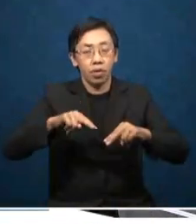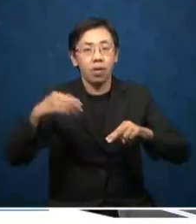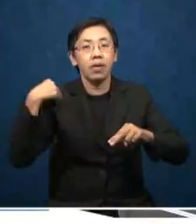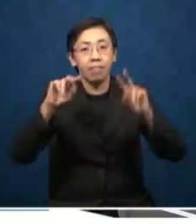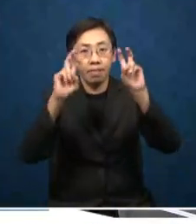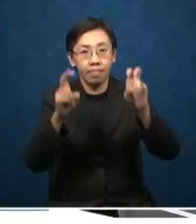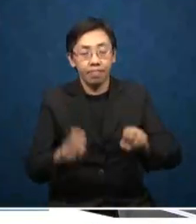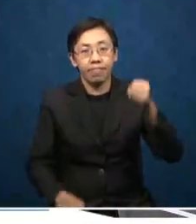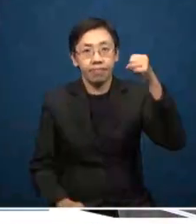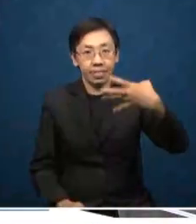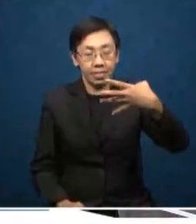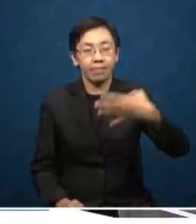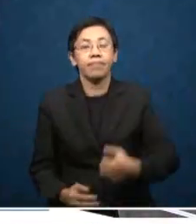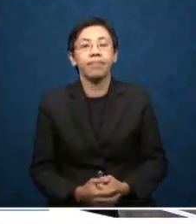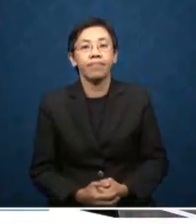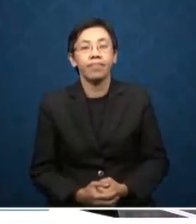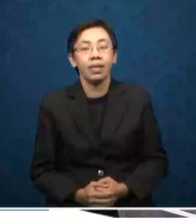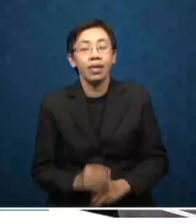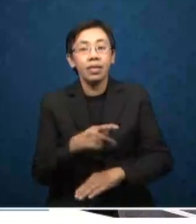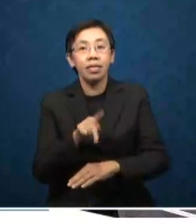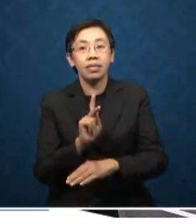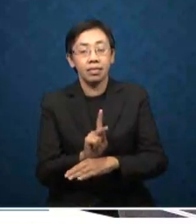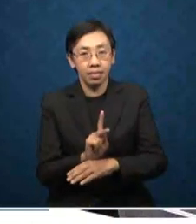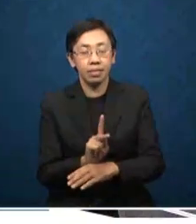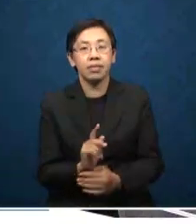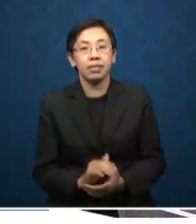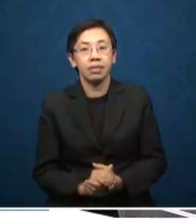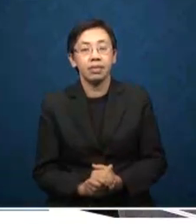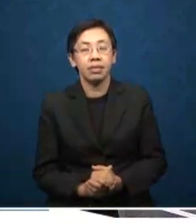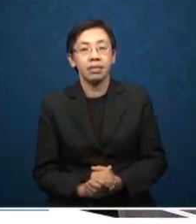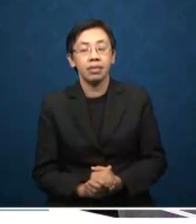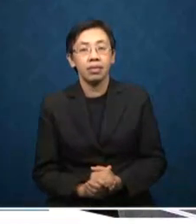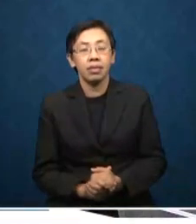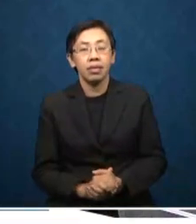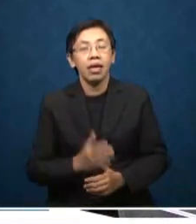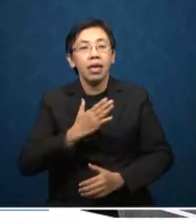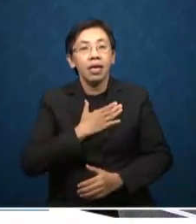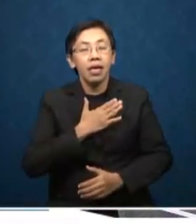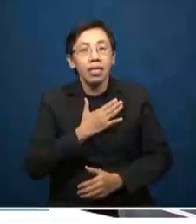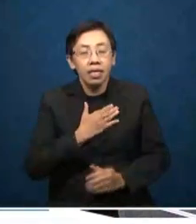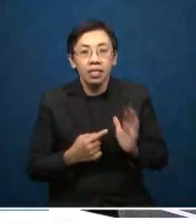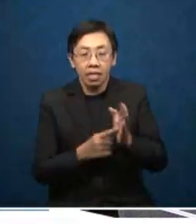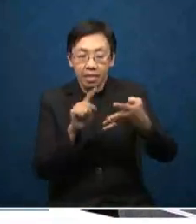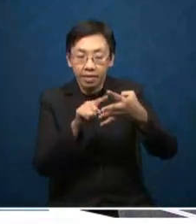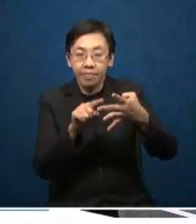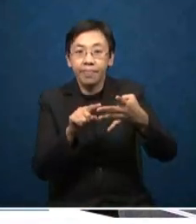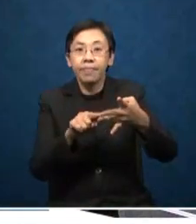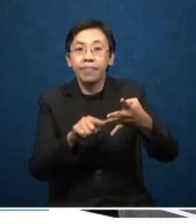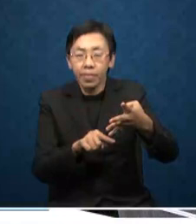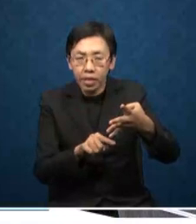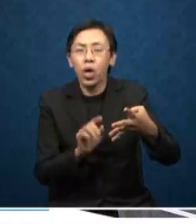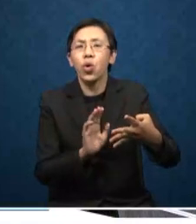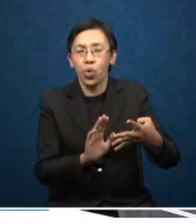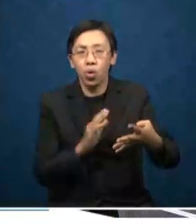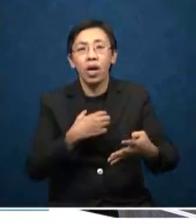แต่อย่างไรก็ตามท่านประธานที่เคารพก่อนที่จะกล่าวถึงข้อสังเกตและความคิดเห็นใน 4ประเด็นนี้อยาก